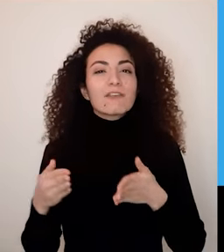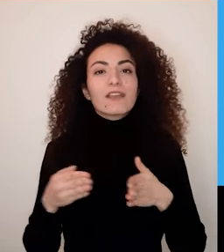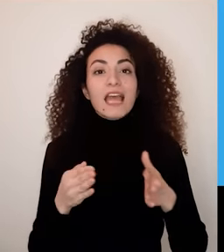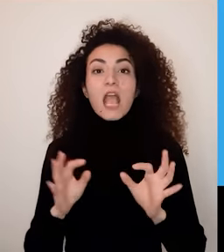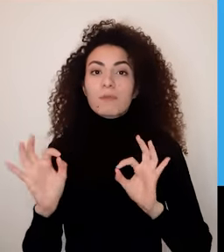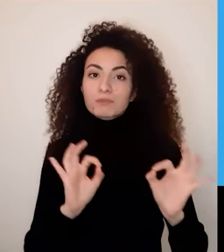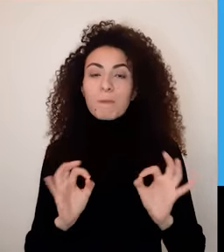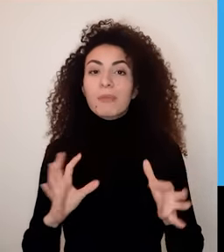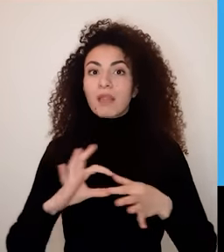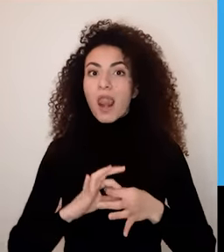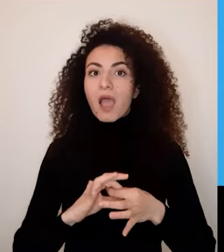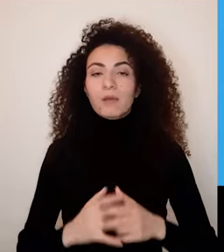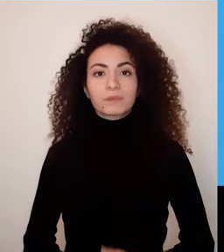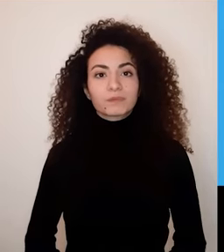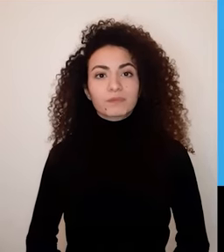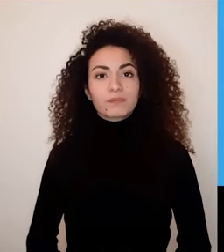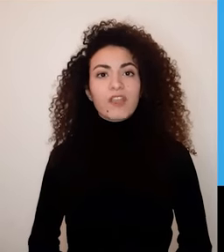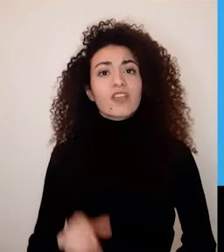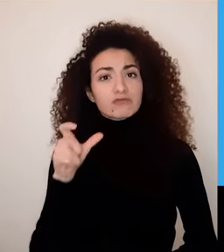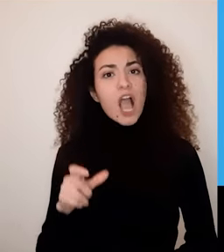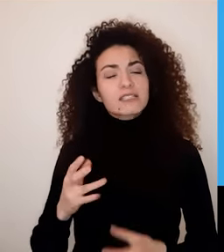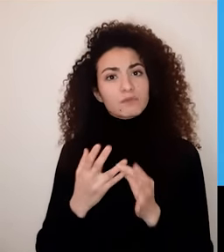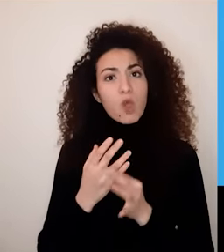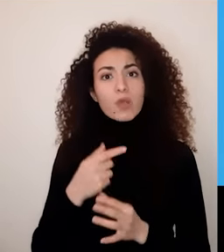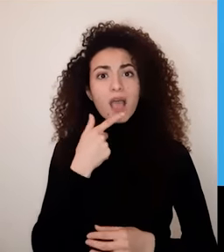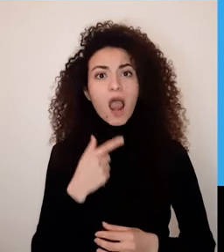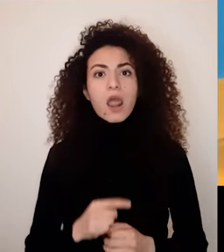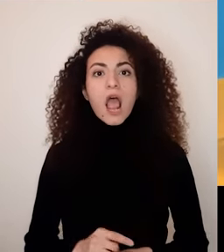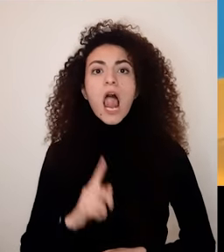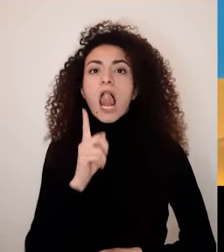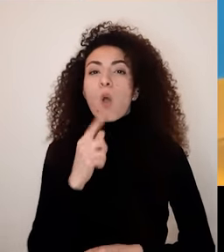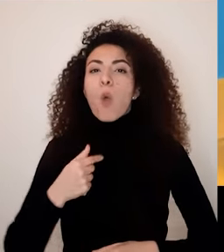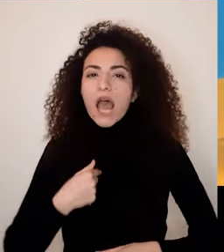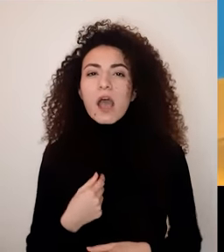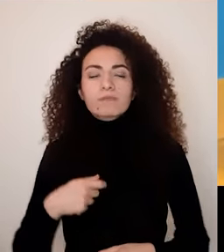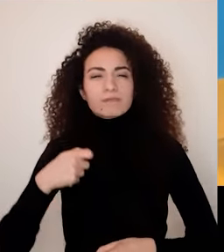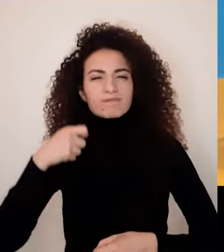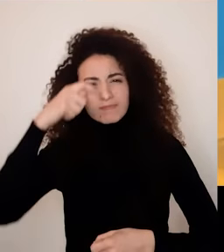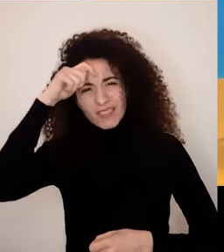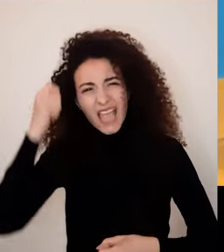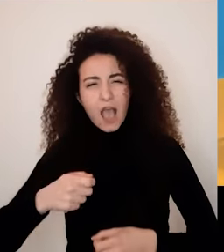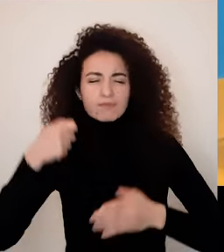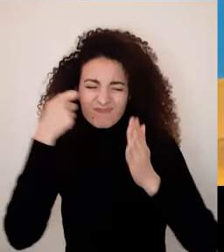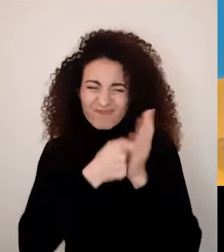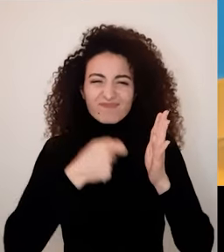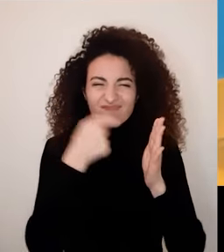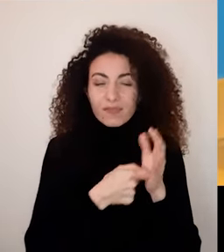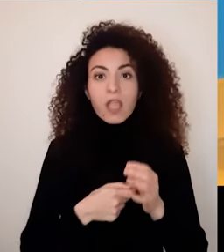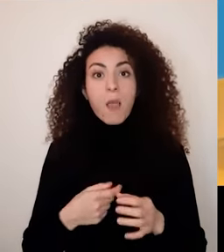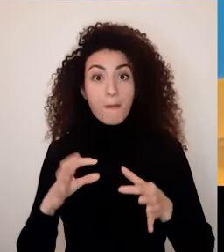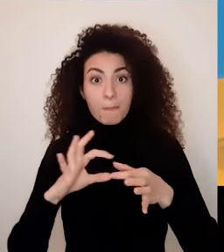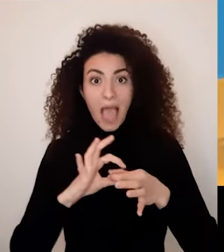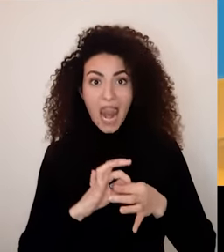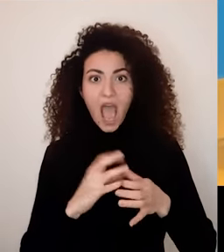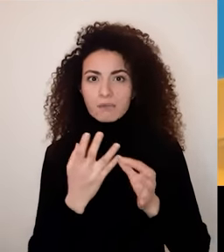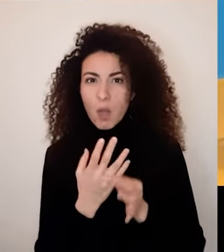واتساب المهارات الضرورية لإدارة خلافاتهم بشكل ناجح فقال أحد الأزواج على سبيل المثال لو